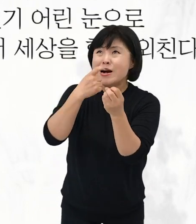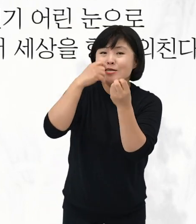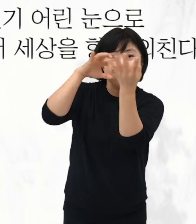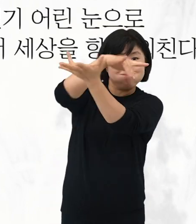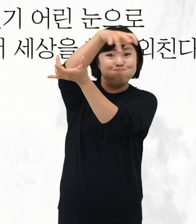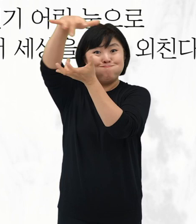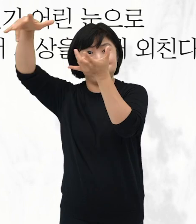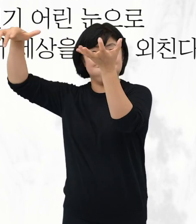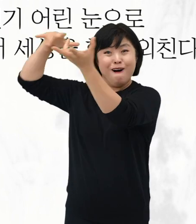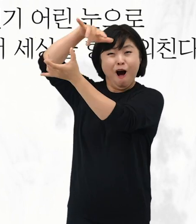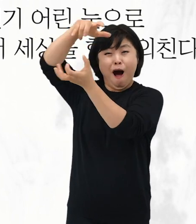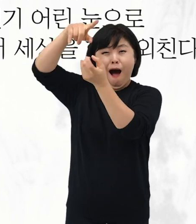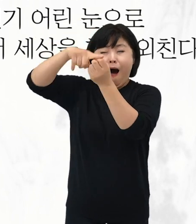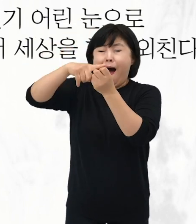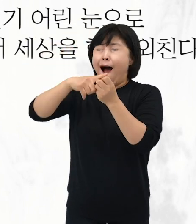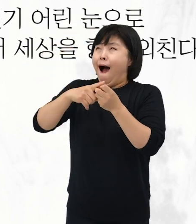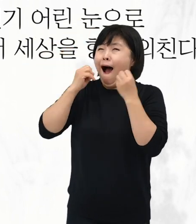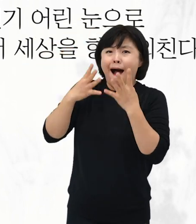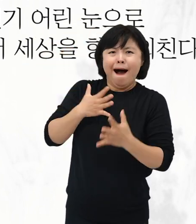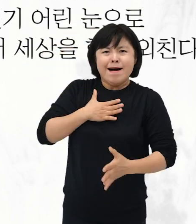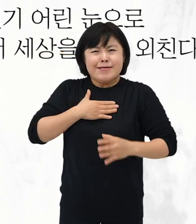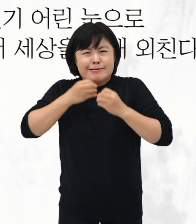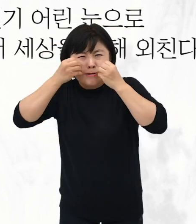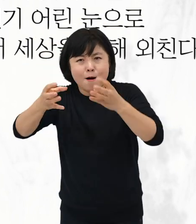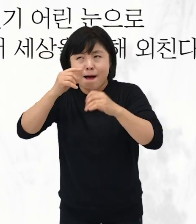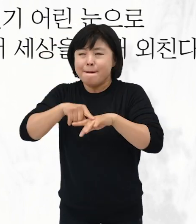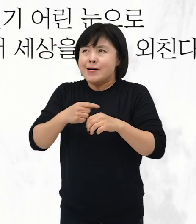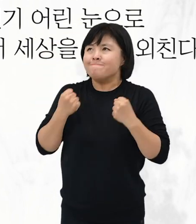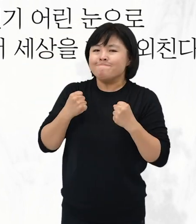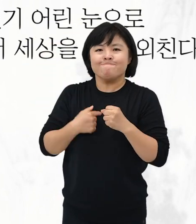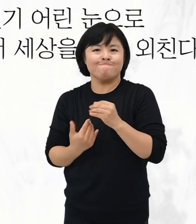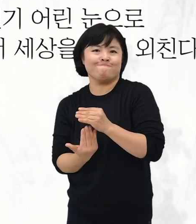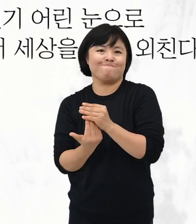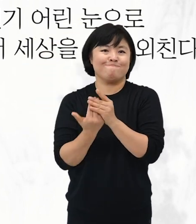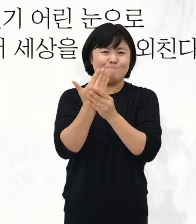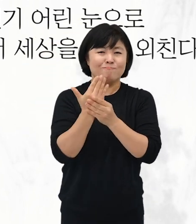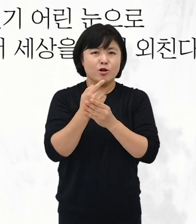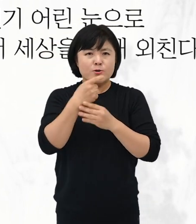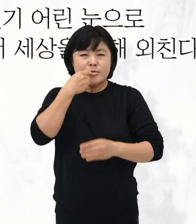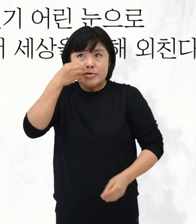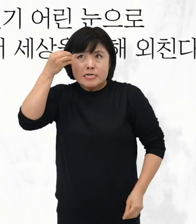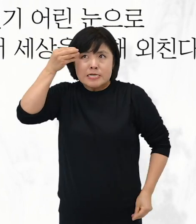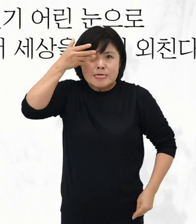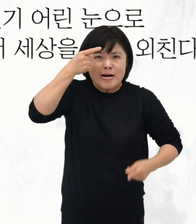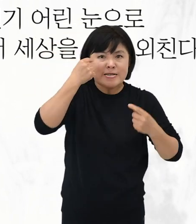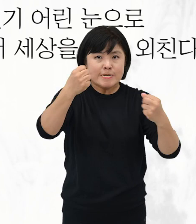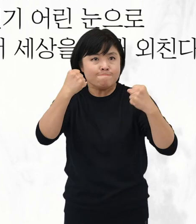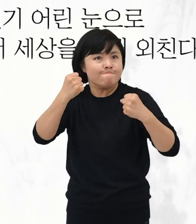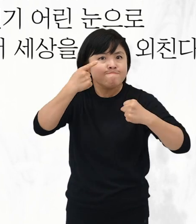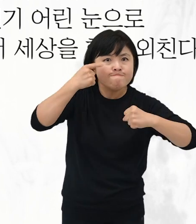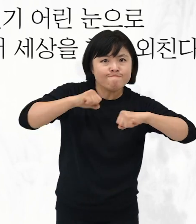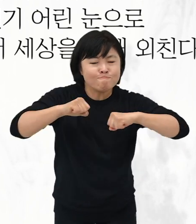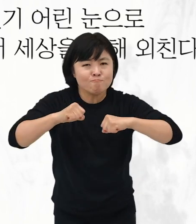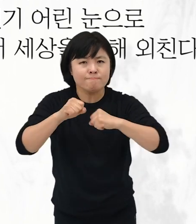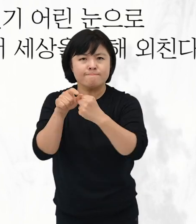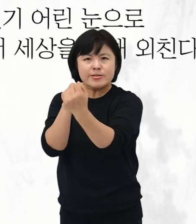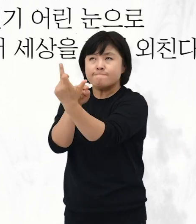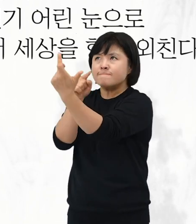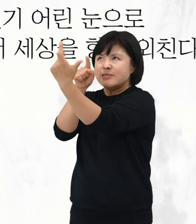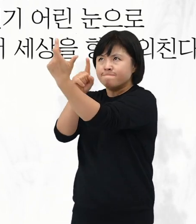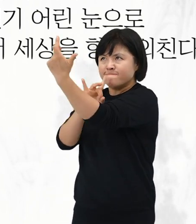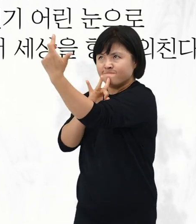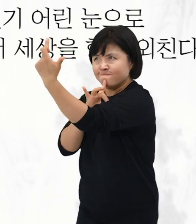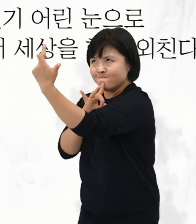구름처럼 가슴에도 새로운 열망이 솟아오른다. 눈자위가 터질 듯 결기 어린 눈으로 태산